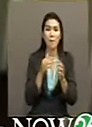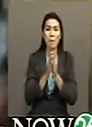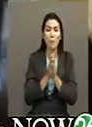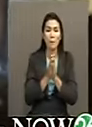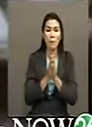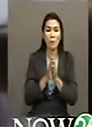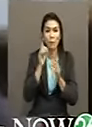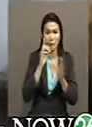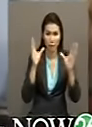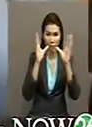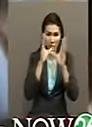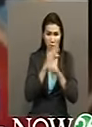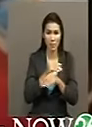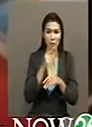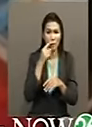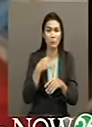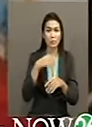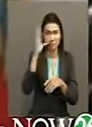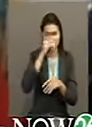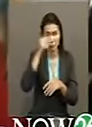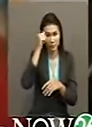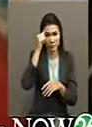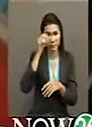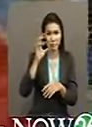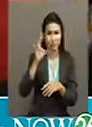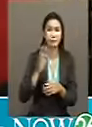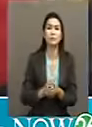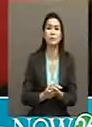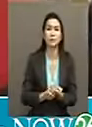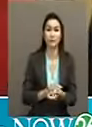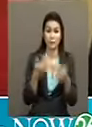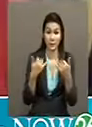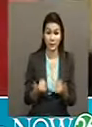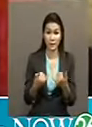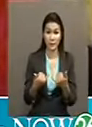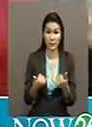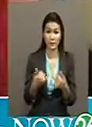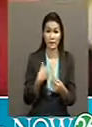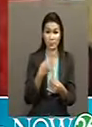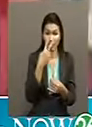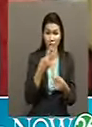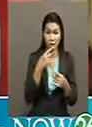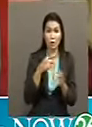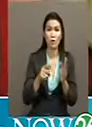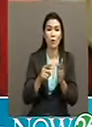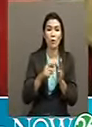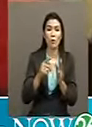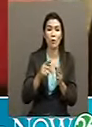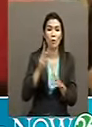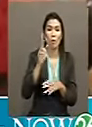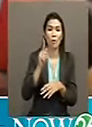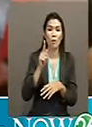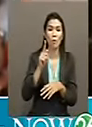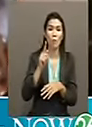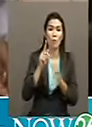ดพระอภิธรรมเวลากลางคืนจำนวน7คืนด้วยกันนะคะ ครับแล้วก็ในวันนี้นะฮะเราก็เห็นคุณขวัญแก้ววัชโรไท